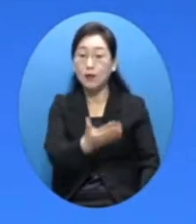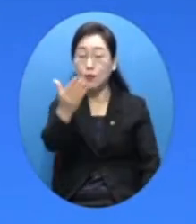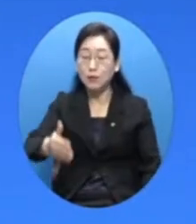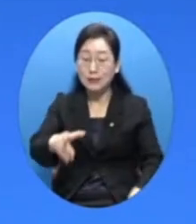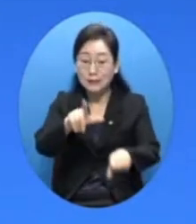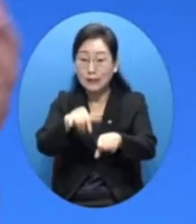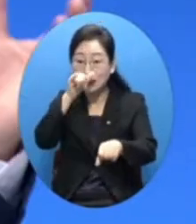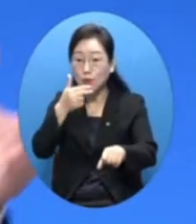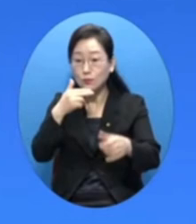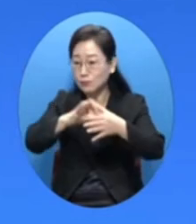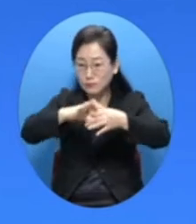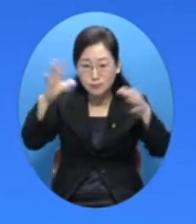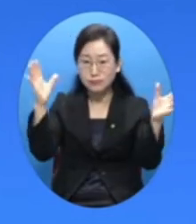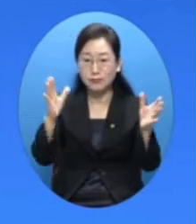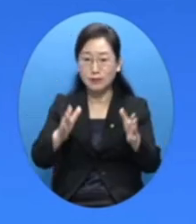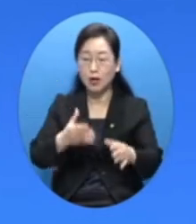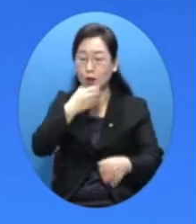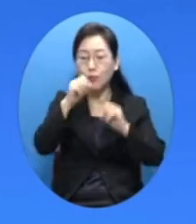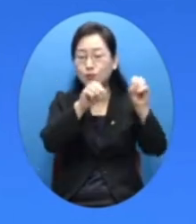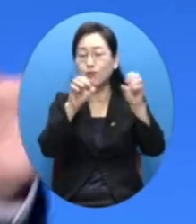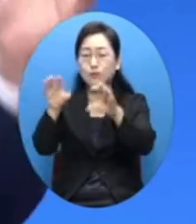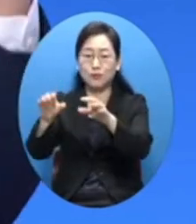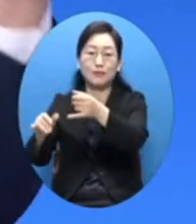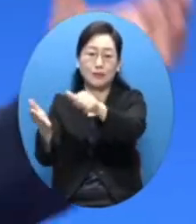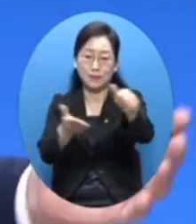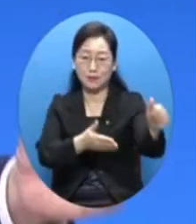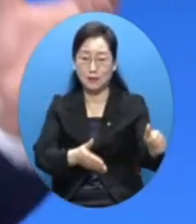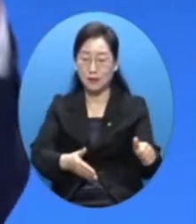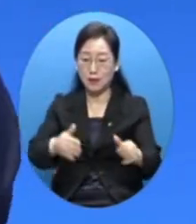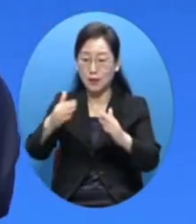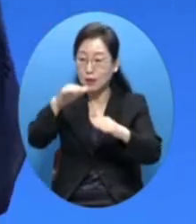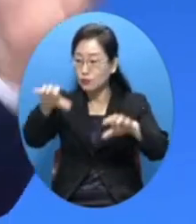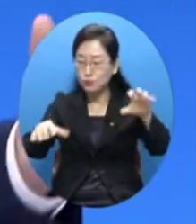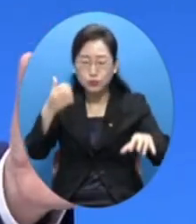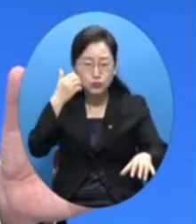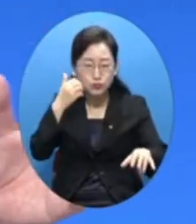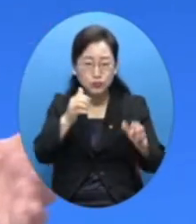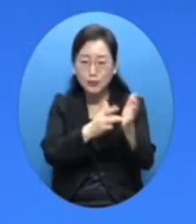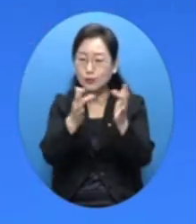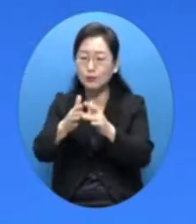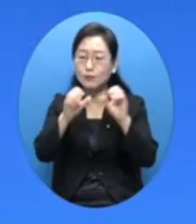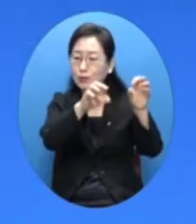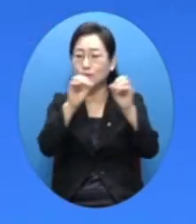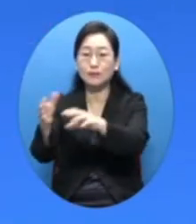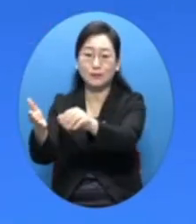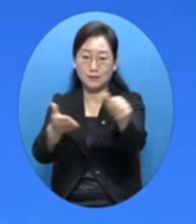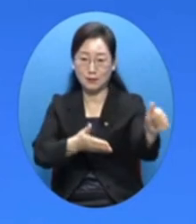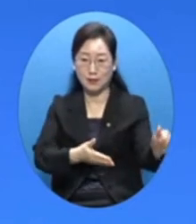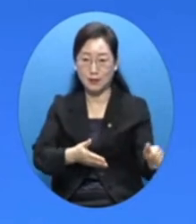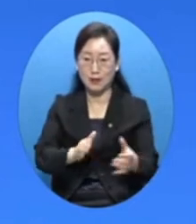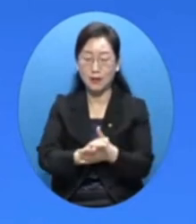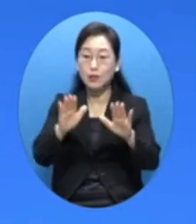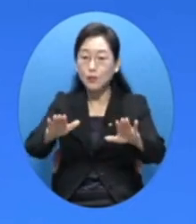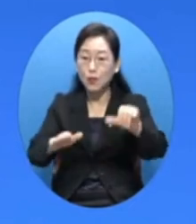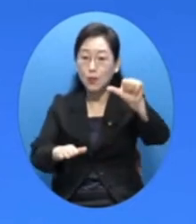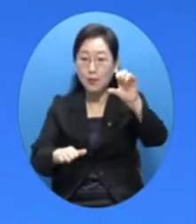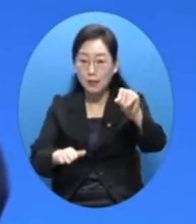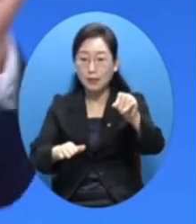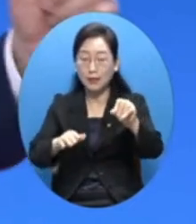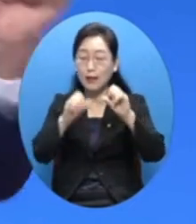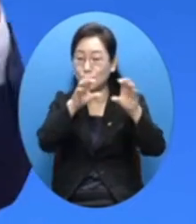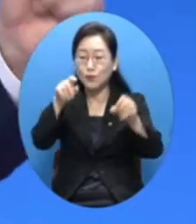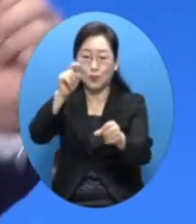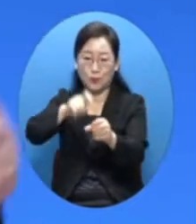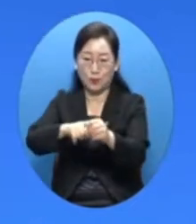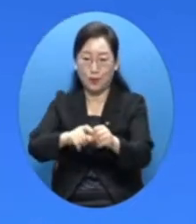얻었든지 못 얻었든지 복음을 전해야 됩니다. 우리 주위에 많은 사람들에게 예수의 복음을 전해야 되는 것입니다. 우리가 올해 5만 명 전도 목표를 놓고